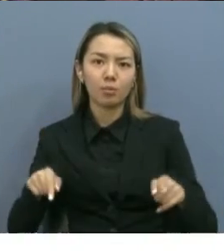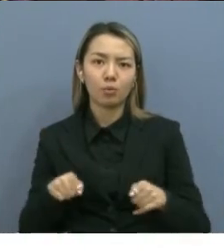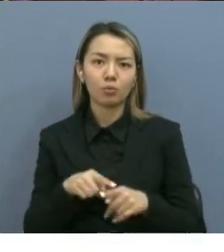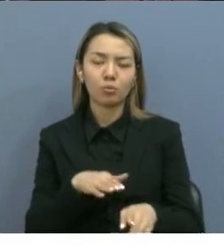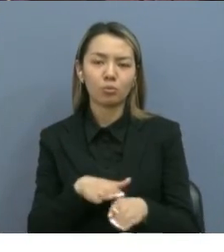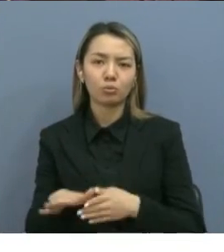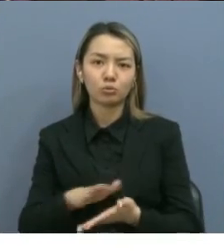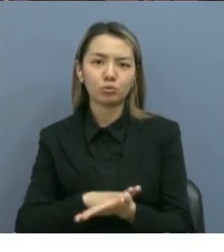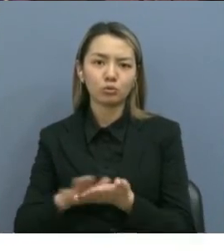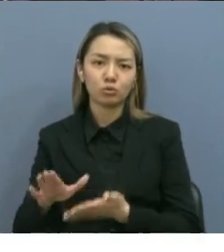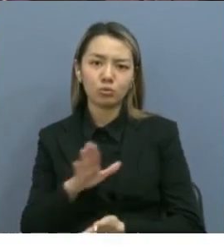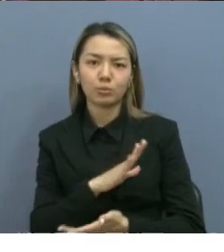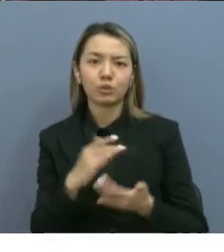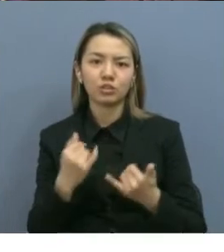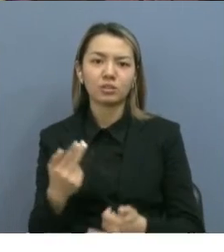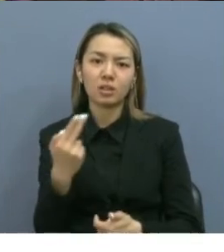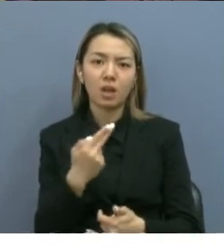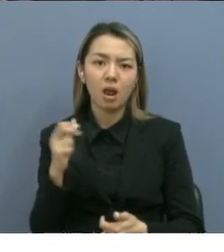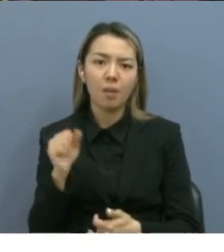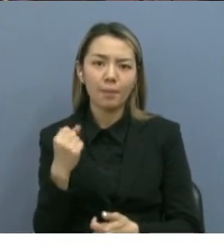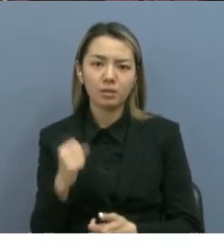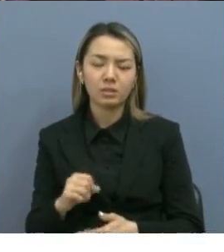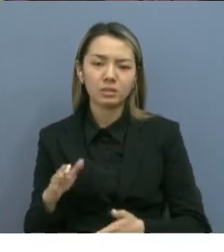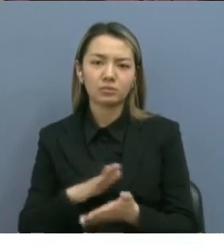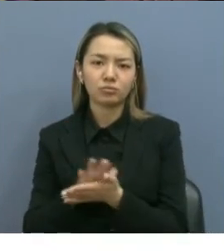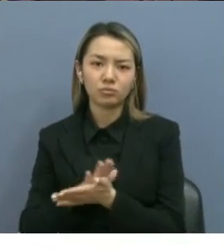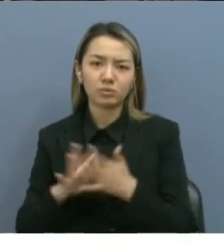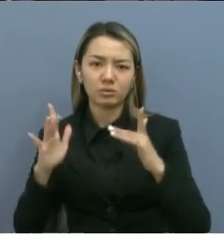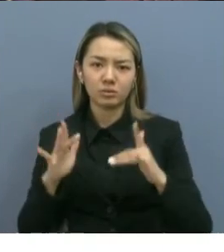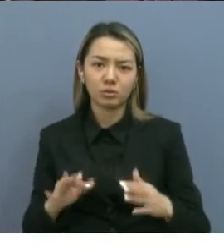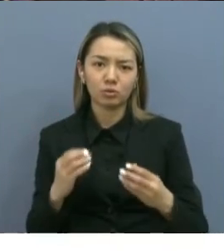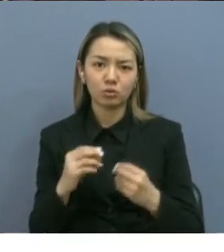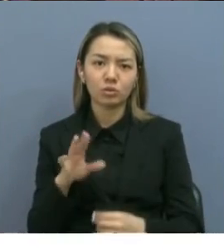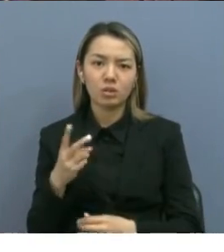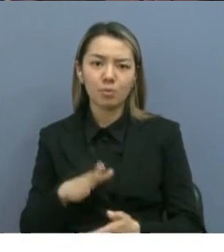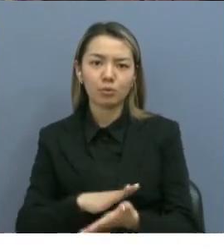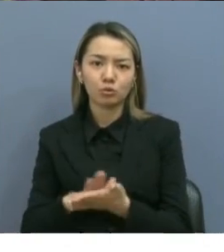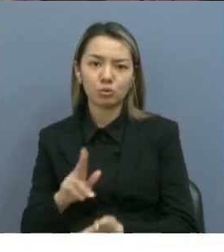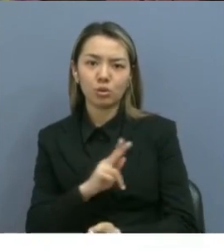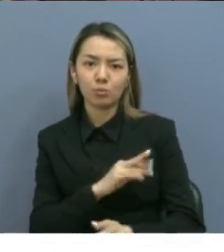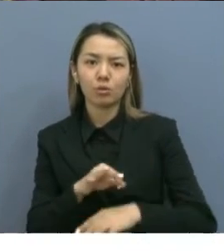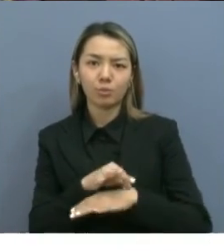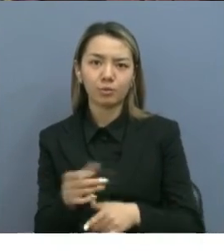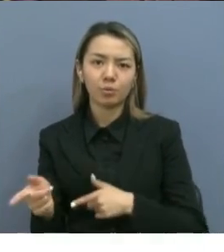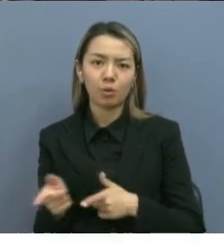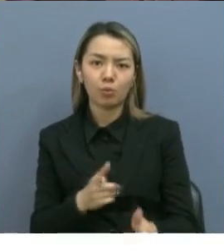тұтас тазартылған. Қазір Атбасар, Целиноград аудандарында қарды сыртқа шығару және дамбыны бекіту жұмыстары жүргізіліп жатыр.